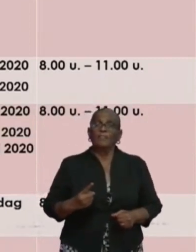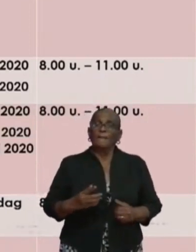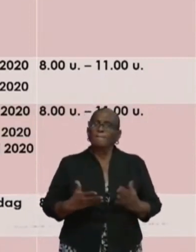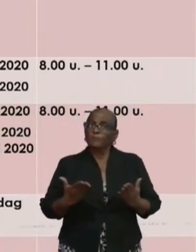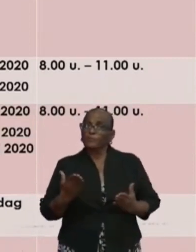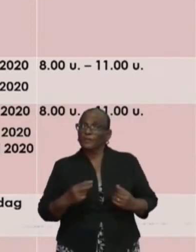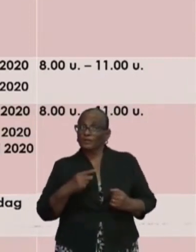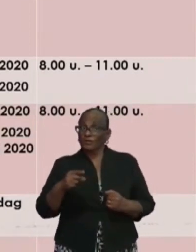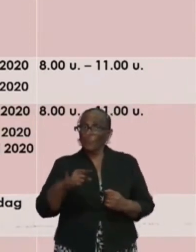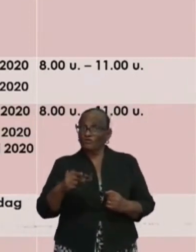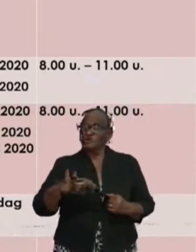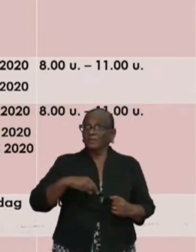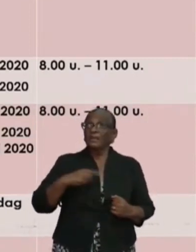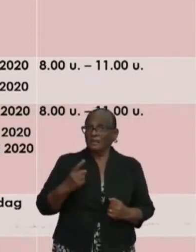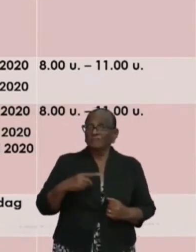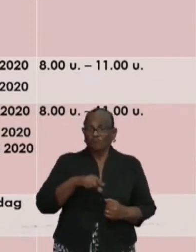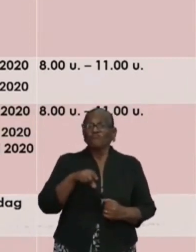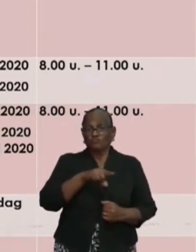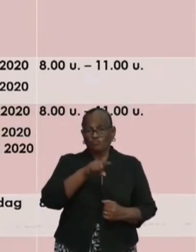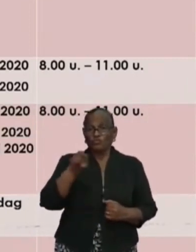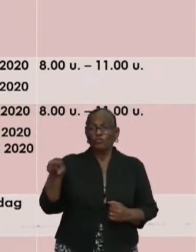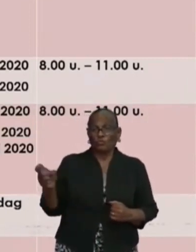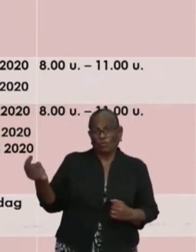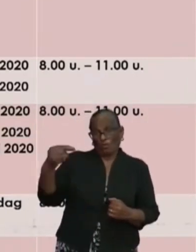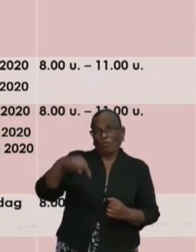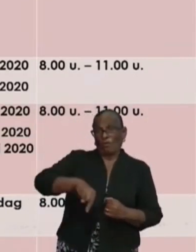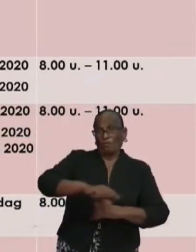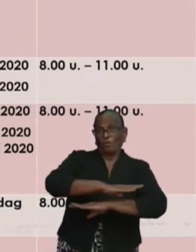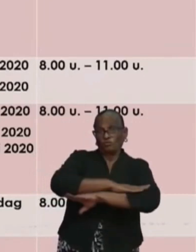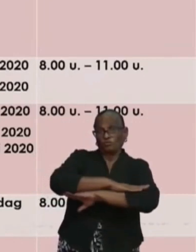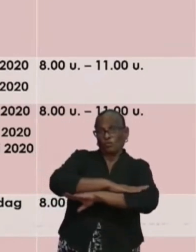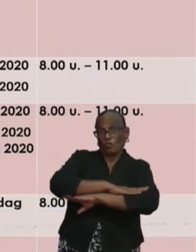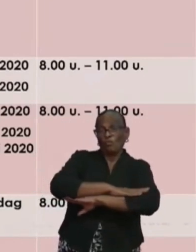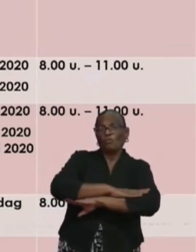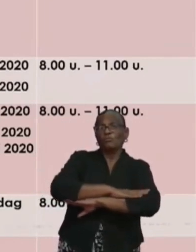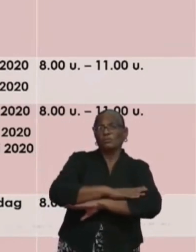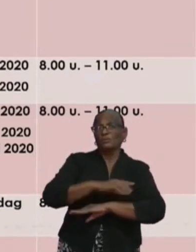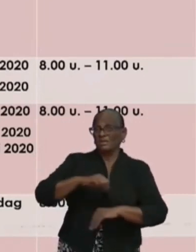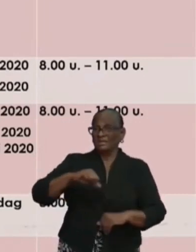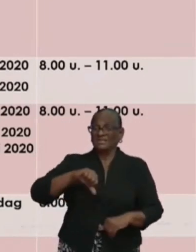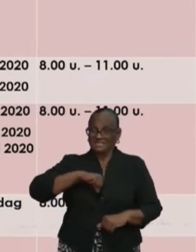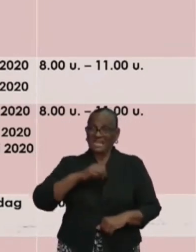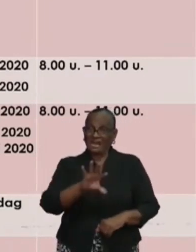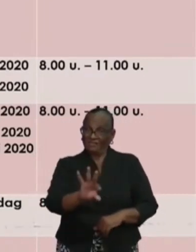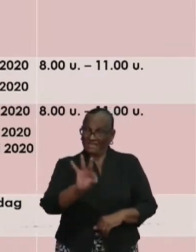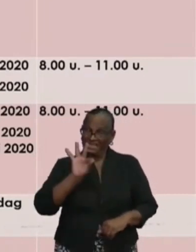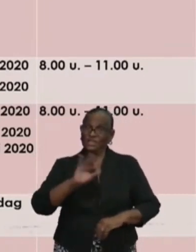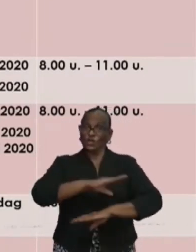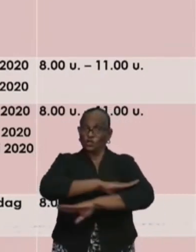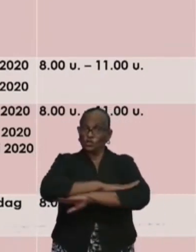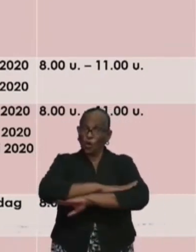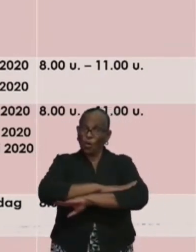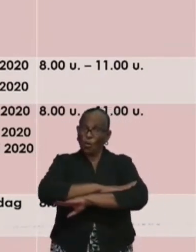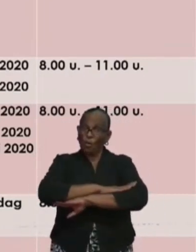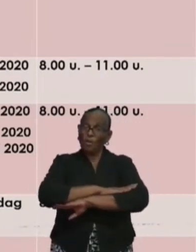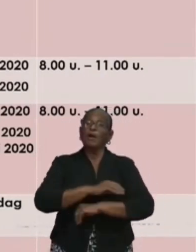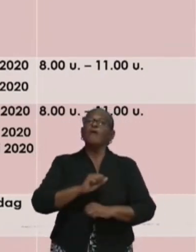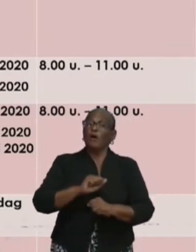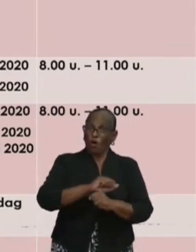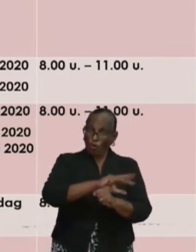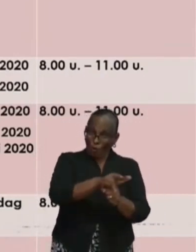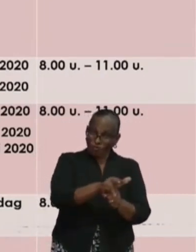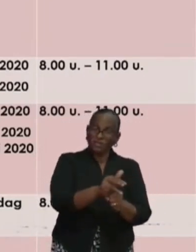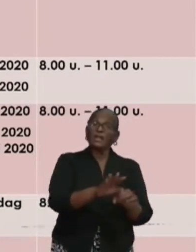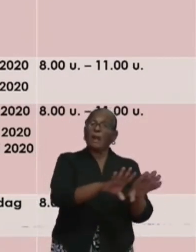u komt aan op de school van keuze waar u dat kind wilt plaatsen, met inachtneming uiteraard van de